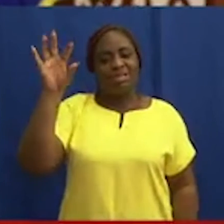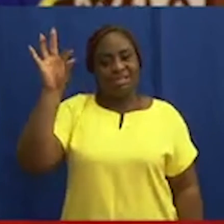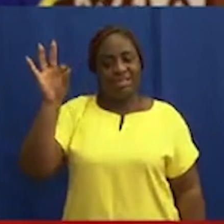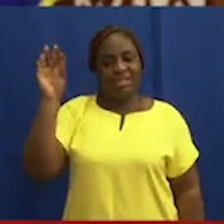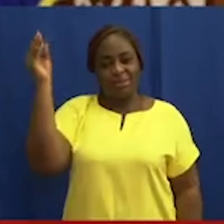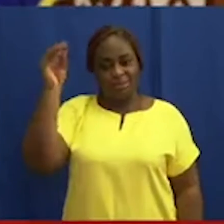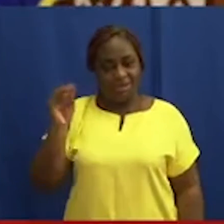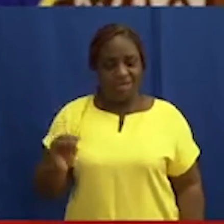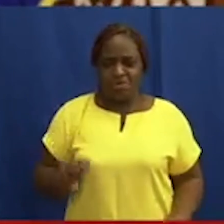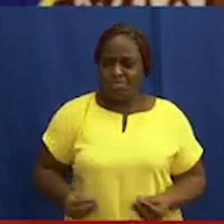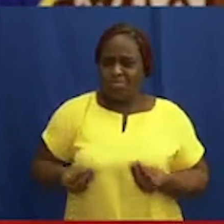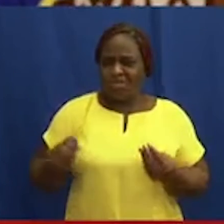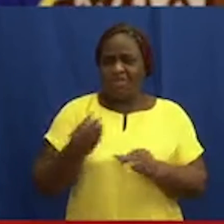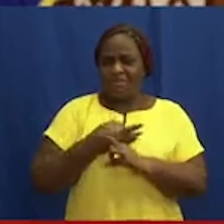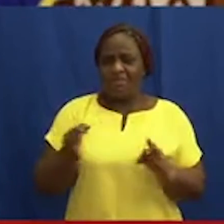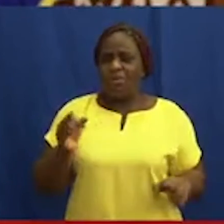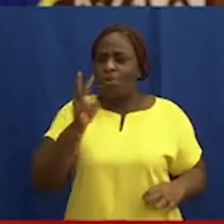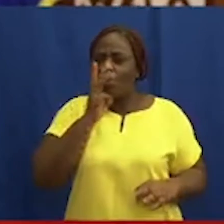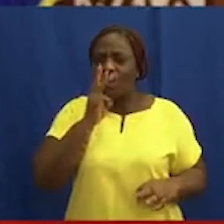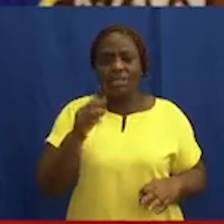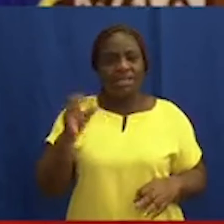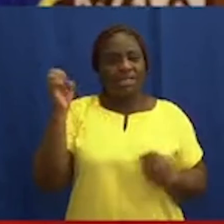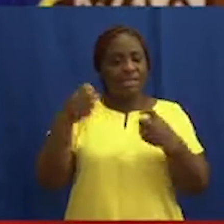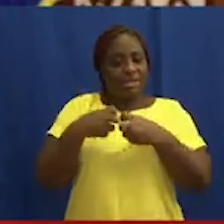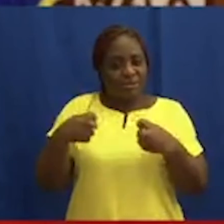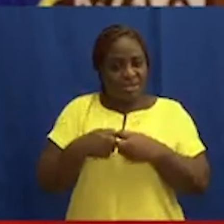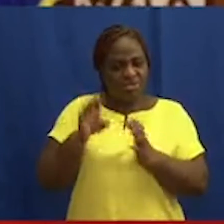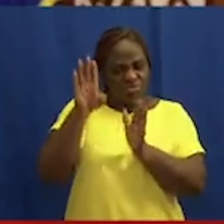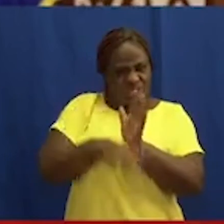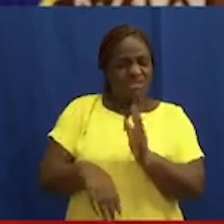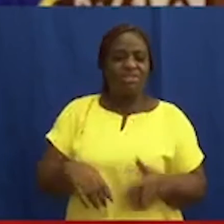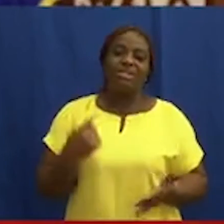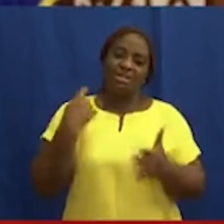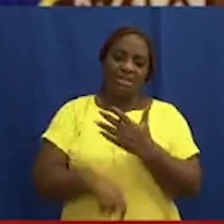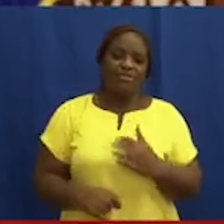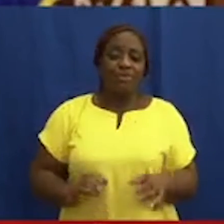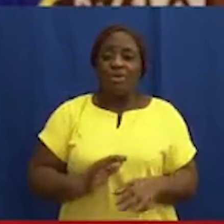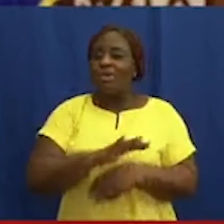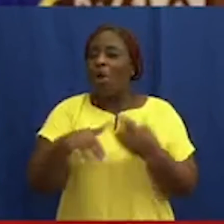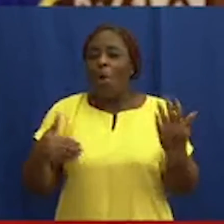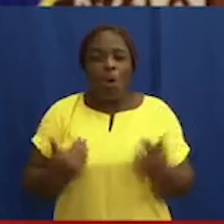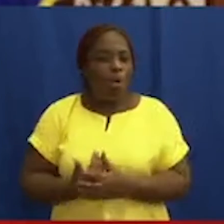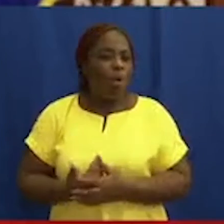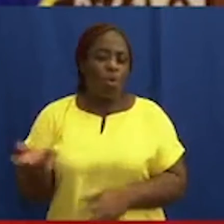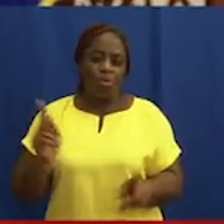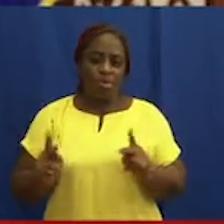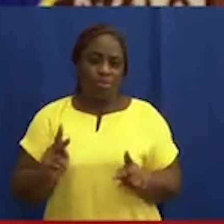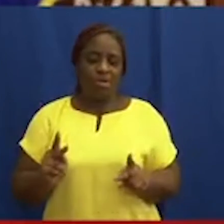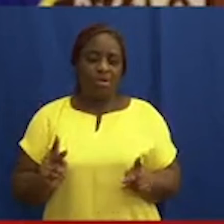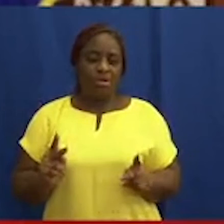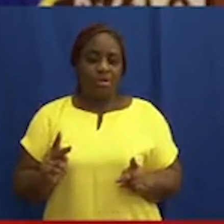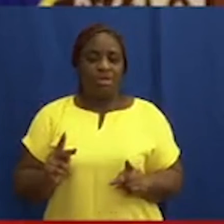babu garanta a lokacin da dalibi ke bukatan karban rance watan student loan. Sannan